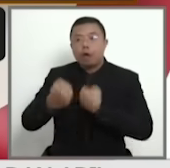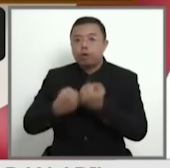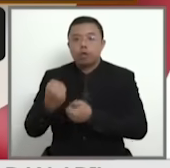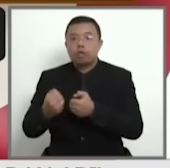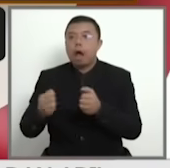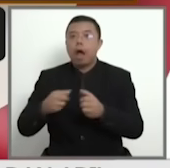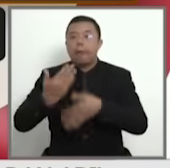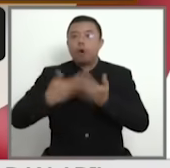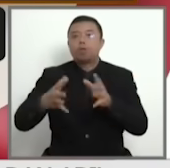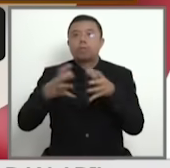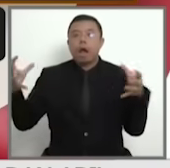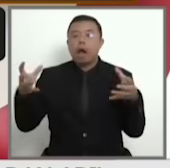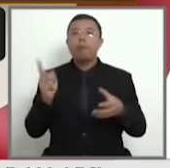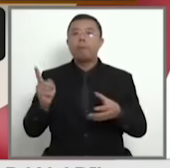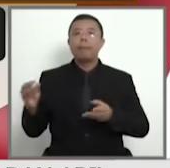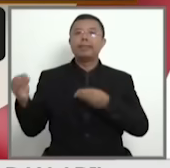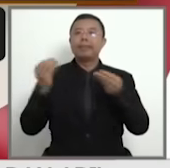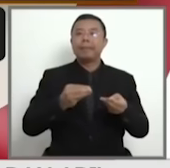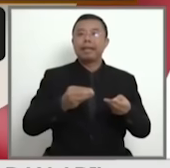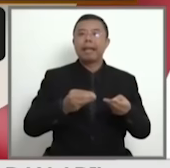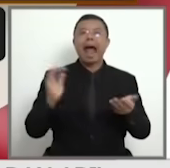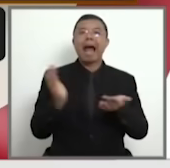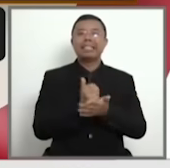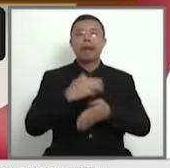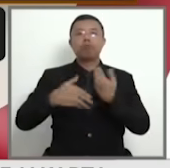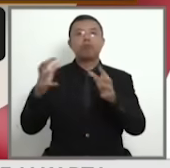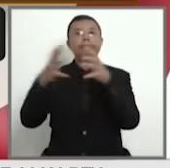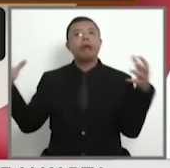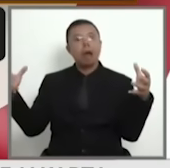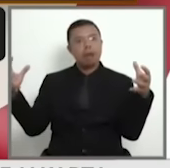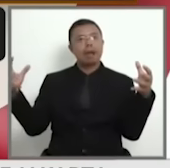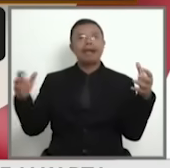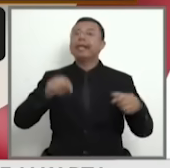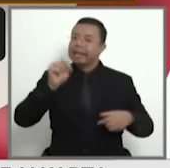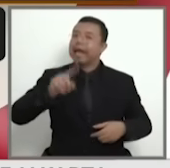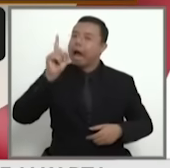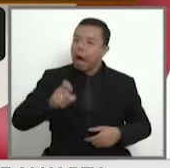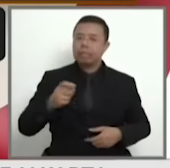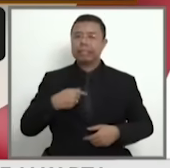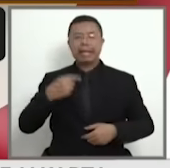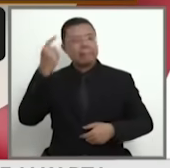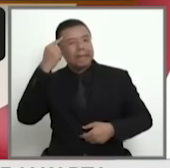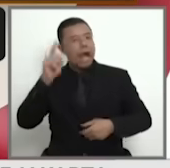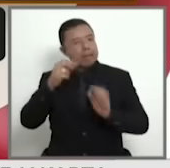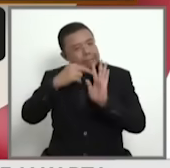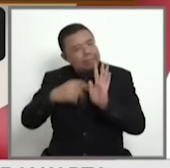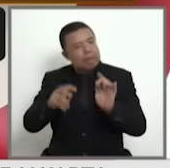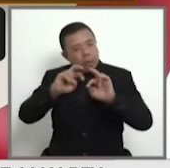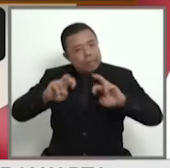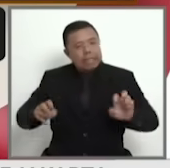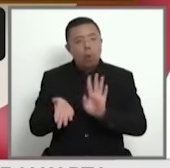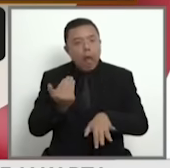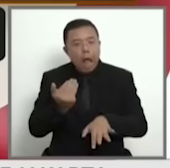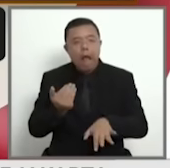raksaka karena yang diisikan di situ adalah produk-produk dari perusahaan-perusahaan raksasa dan ini yang harus di merut saya harus koreksi bila bantuan itu diberikan